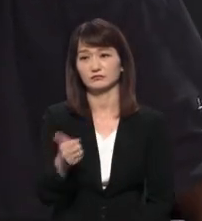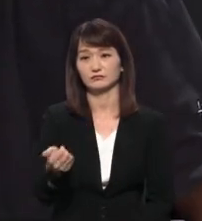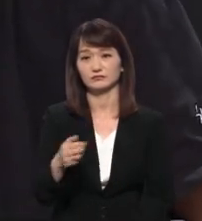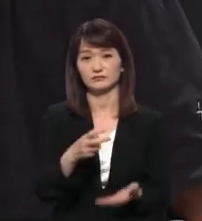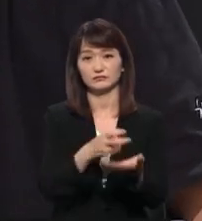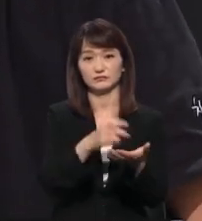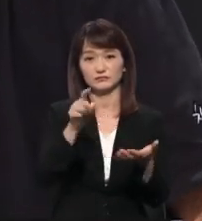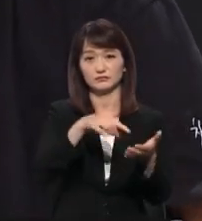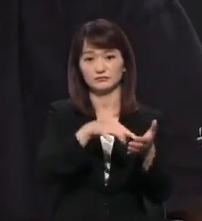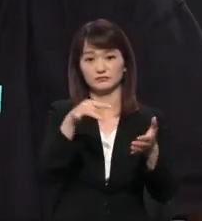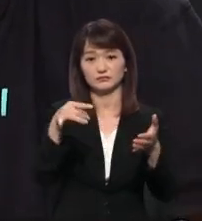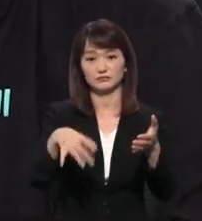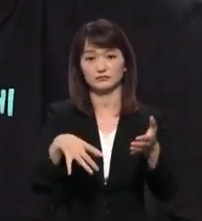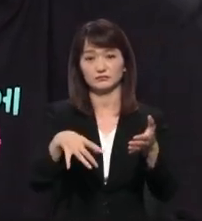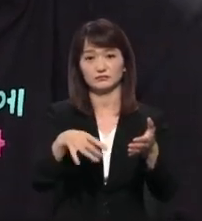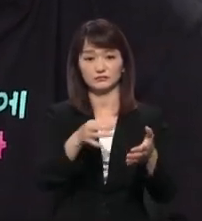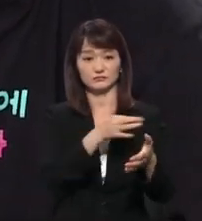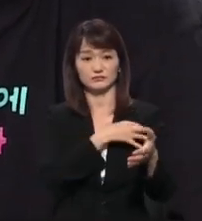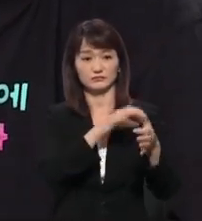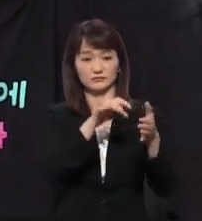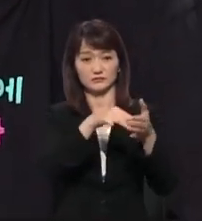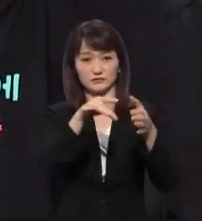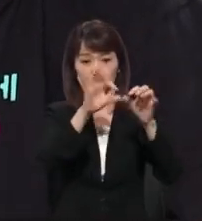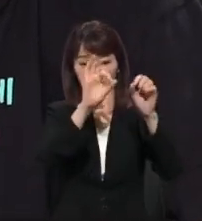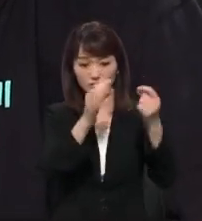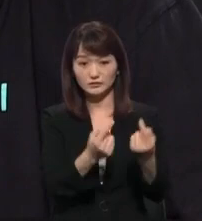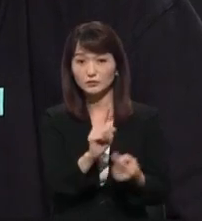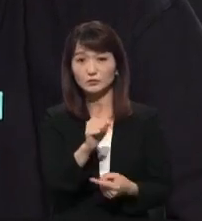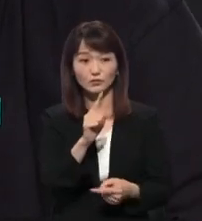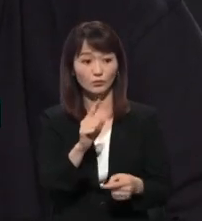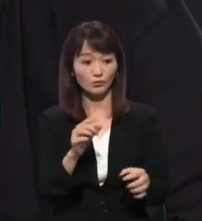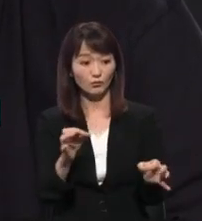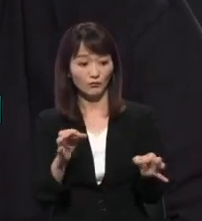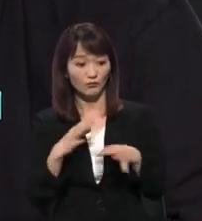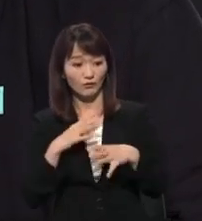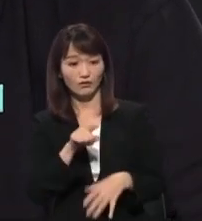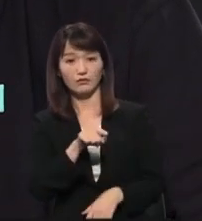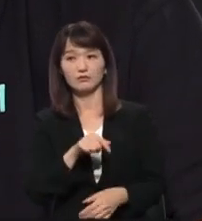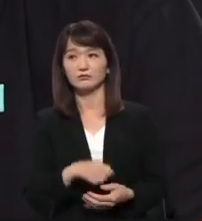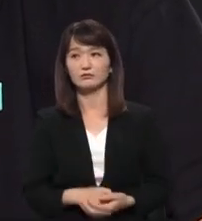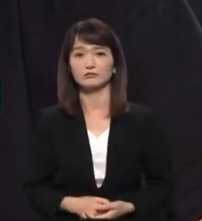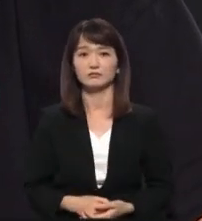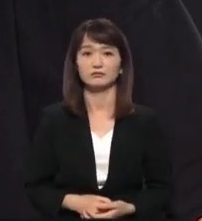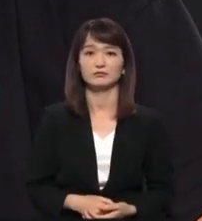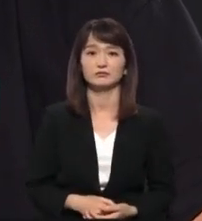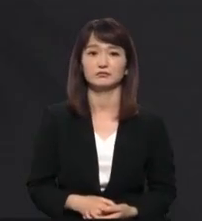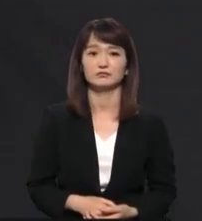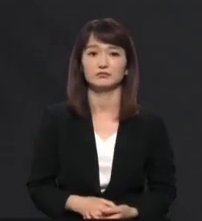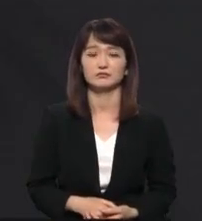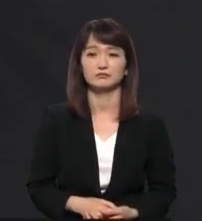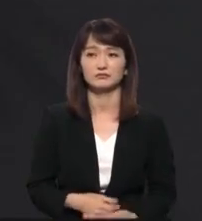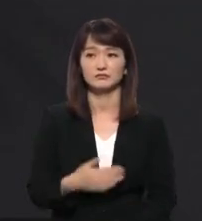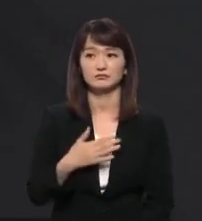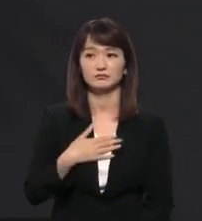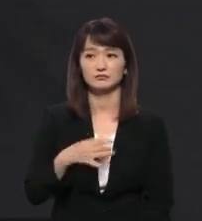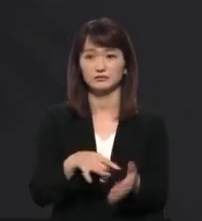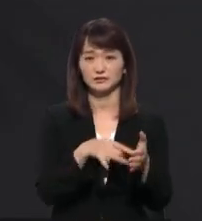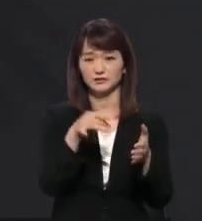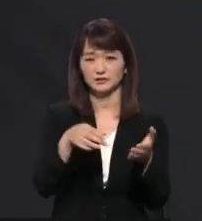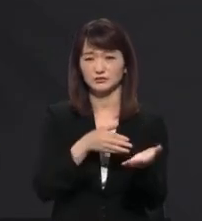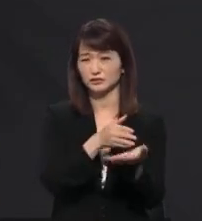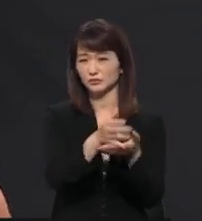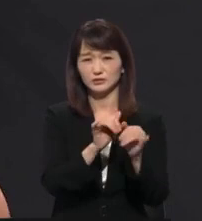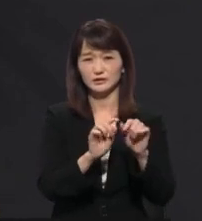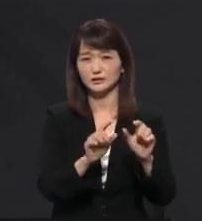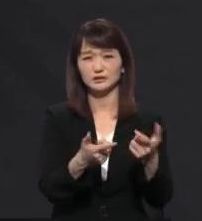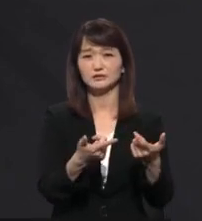법인세이나 부자감세는 계속 이루어지잖아요 이런 부분은 어떻게 보시나요 그건 좀 놀랐습니다 매우 놀랄 거예요 그리고 제가 뭐 세금의 전문가는